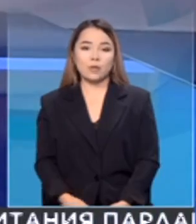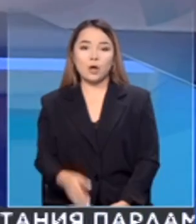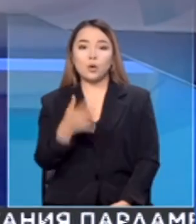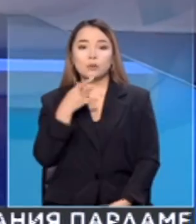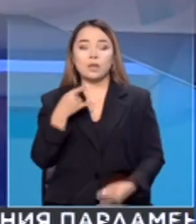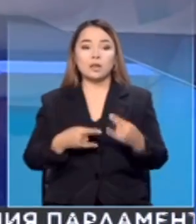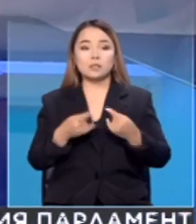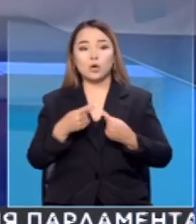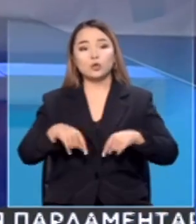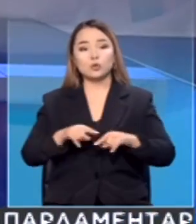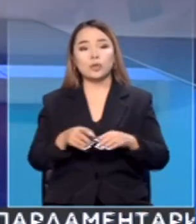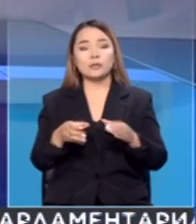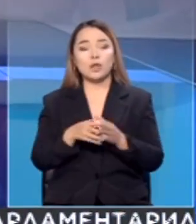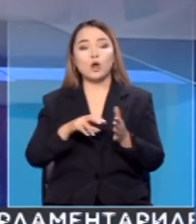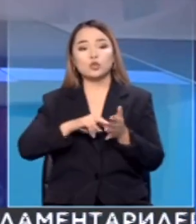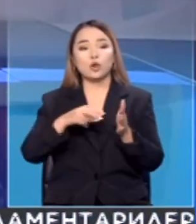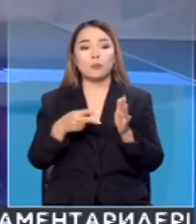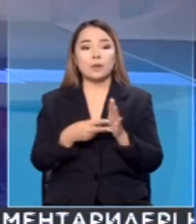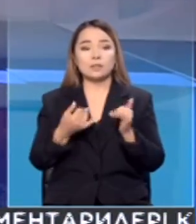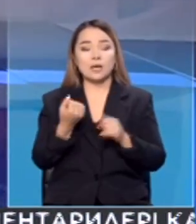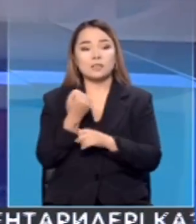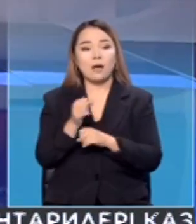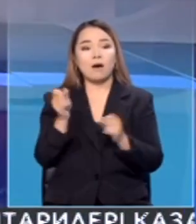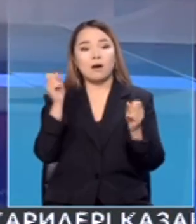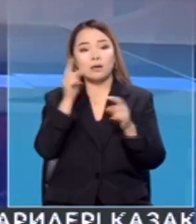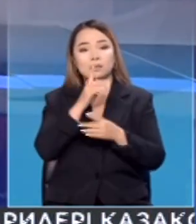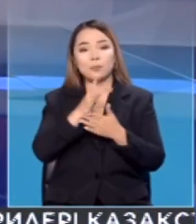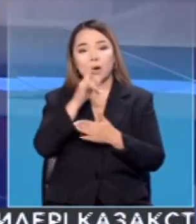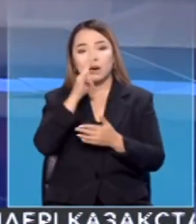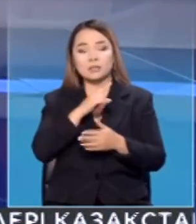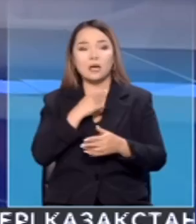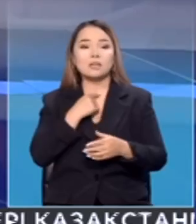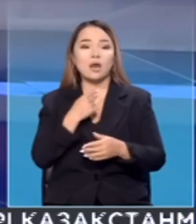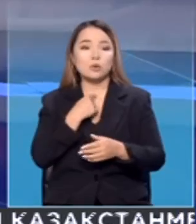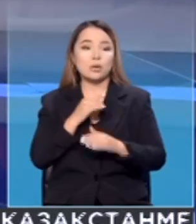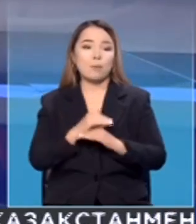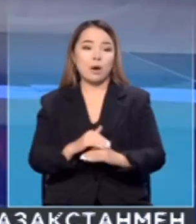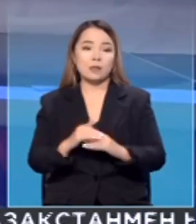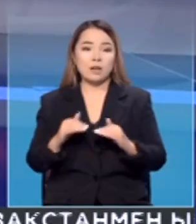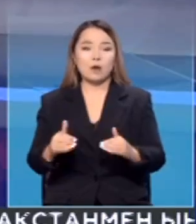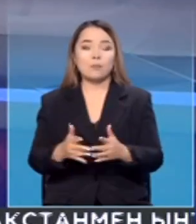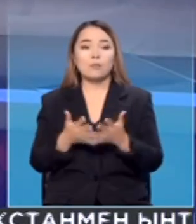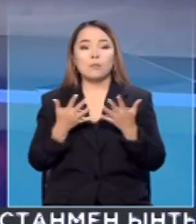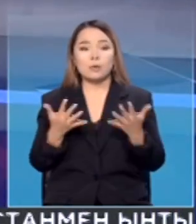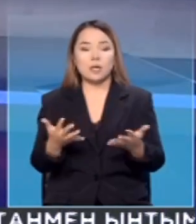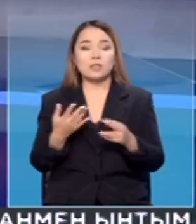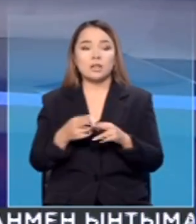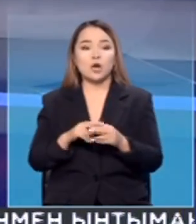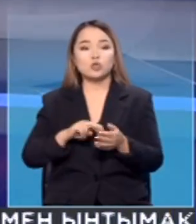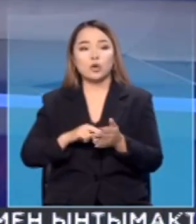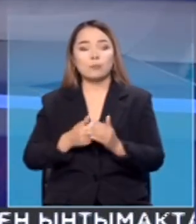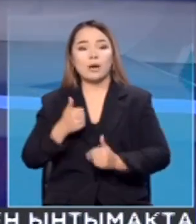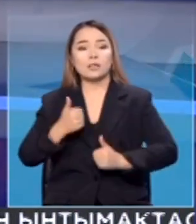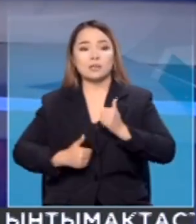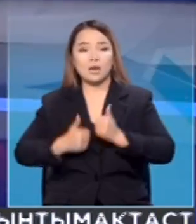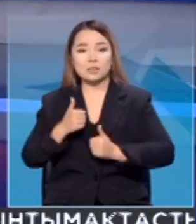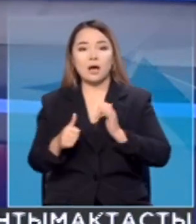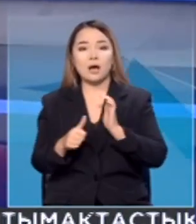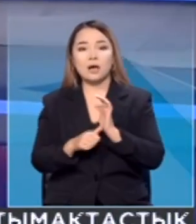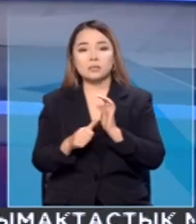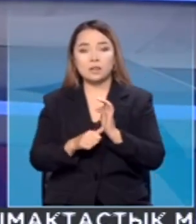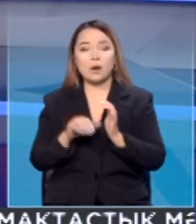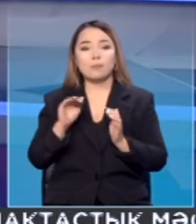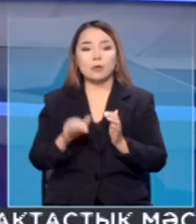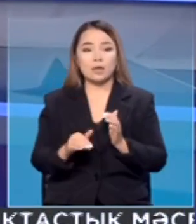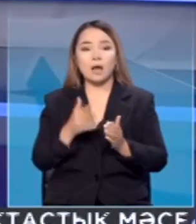Ұлттық арна ұйытқы болған тағы бір жоба бүгін жеңімпазын анықтайды. Қазақстан дауысы балалар мега жобасында ақтық айқас. 6000 үміткердің